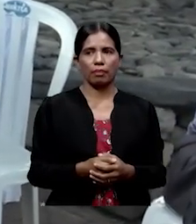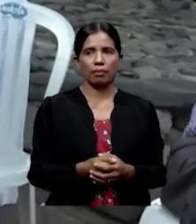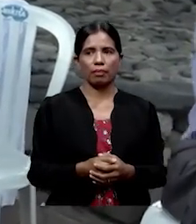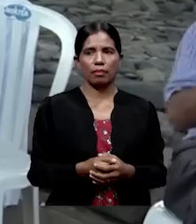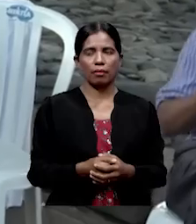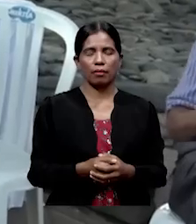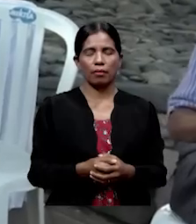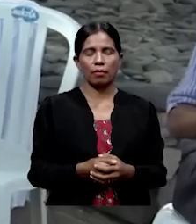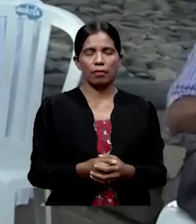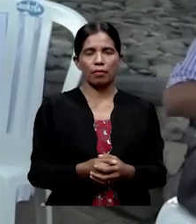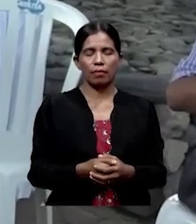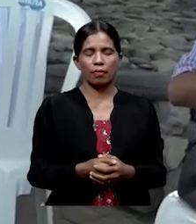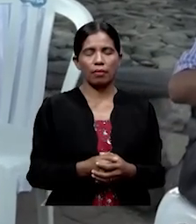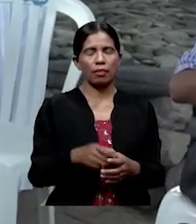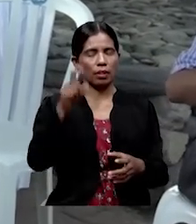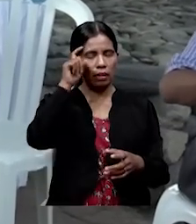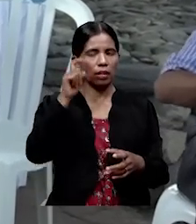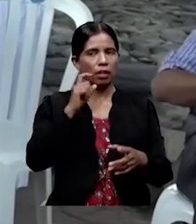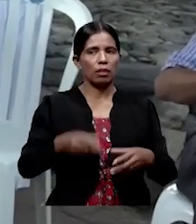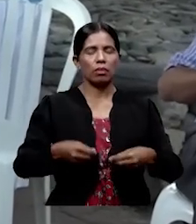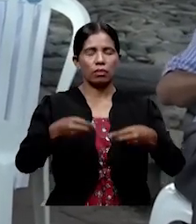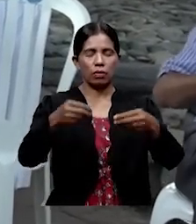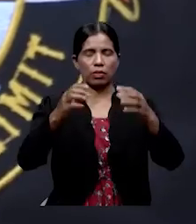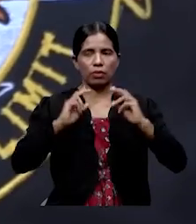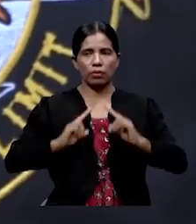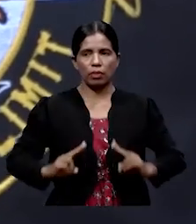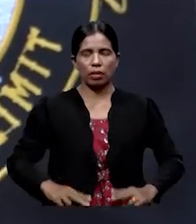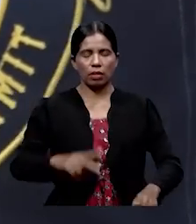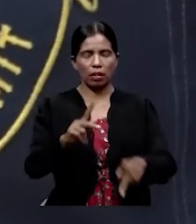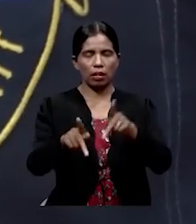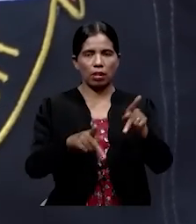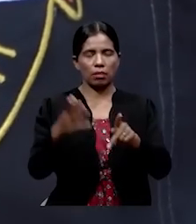Líder karismatiku Kairala Sanan Gusmão entrega mosfarra ba komunidade